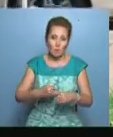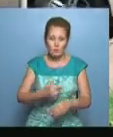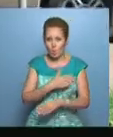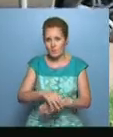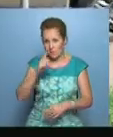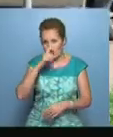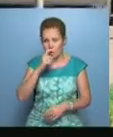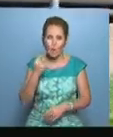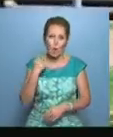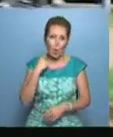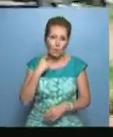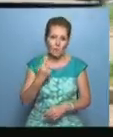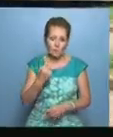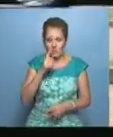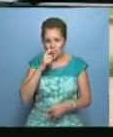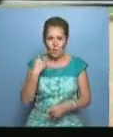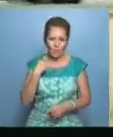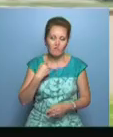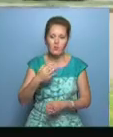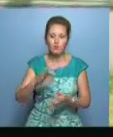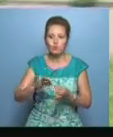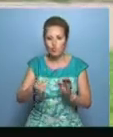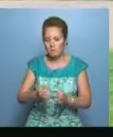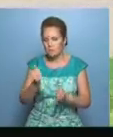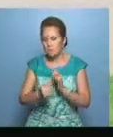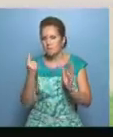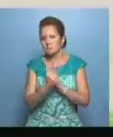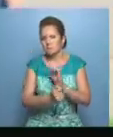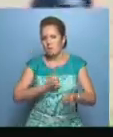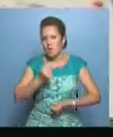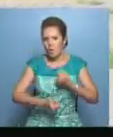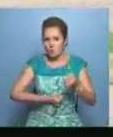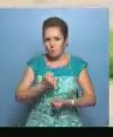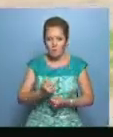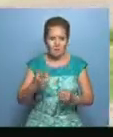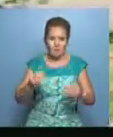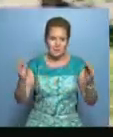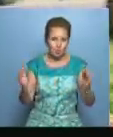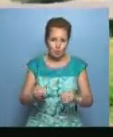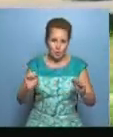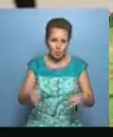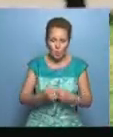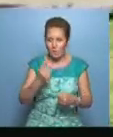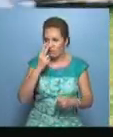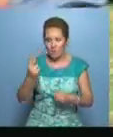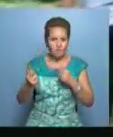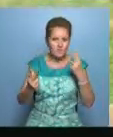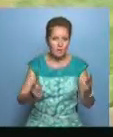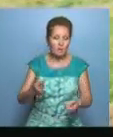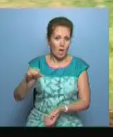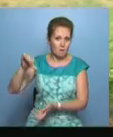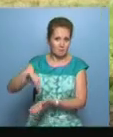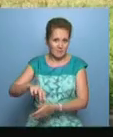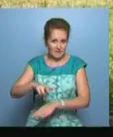Через этот пешеходный переход велосипедисты проезжают один за другим. Порой и не снижая скорость, невзирая даже на инспекторов